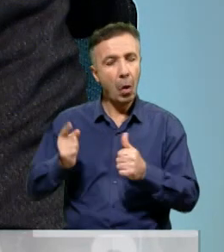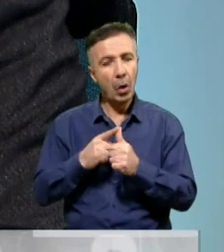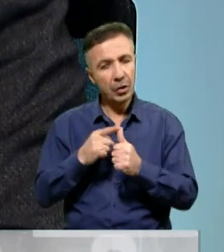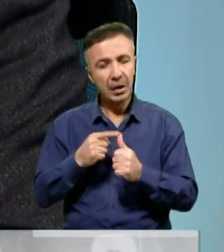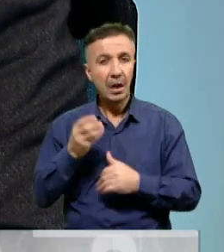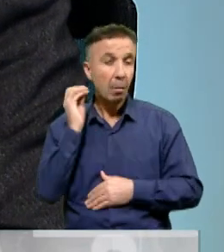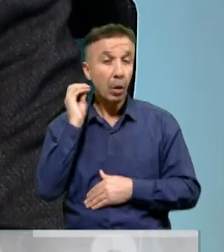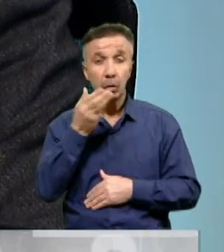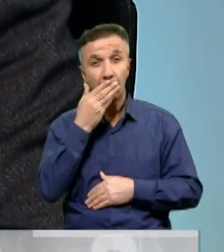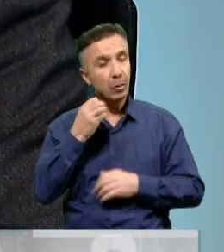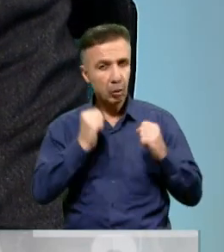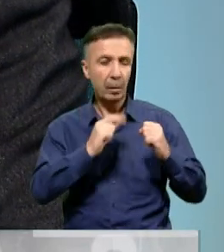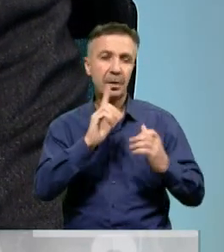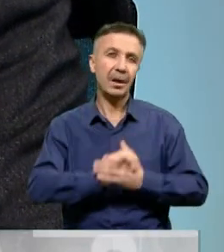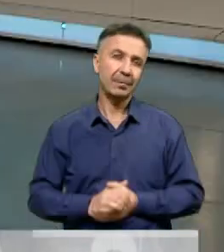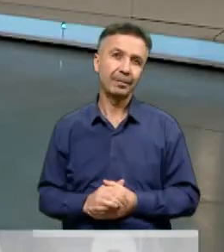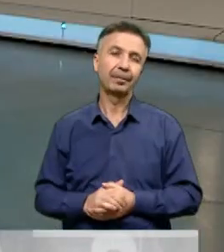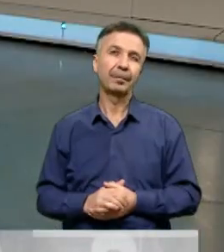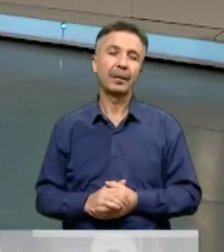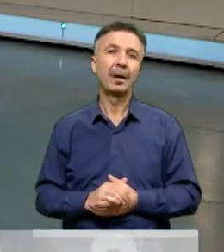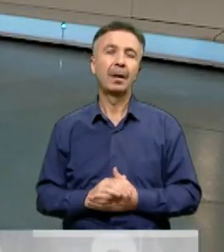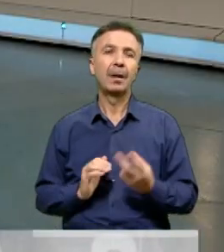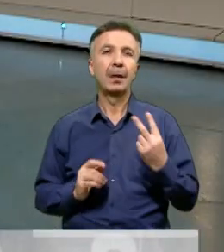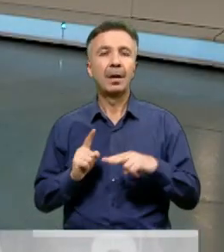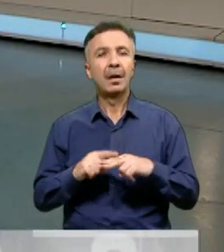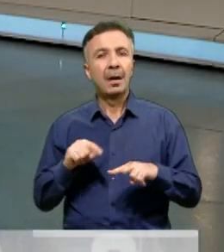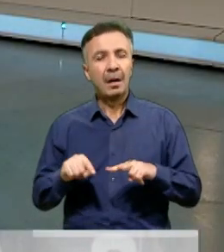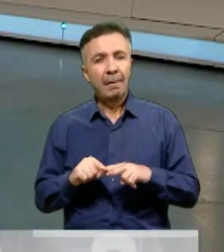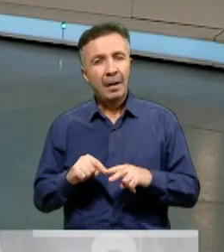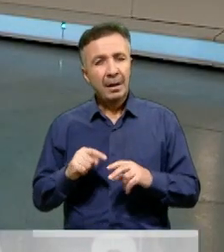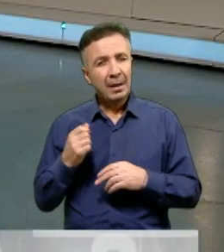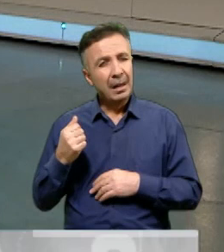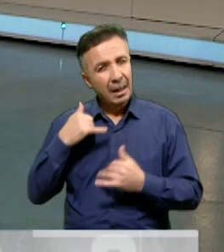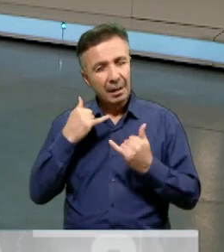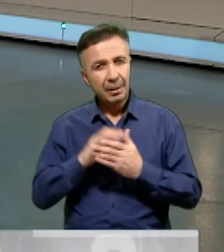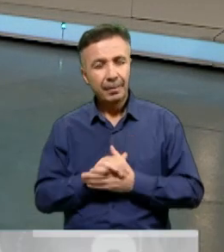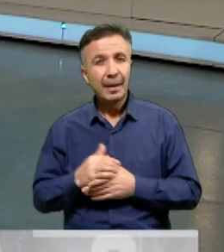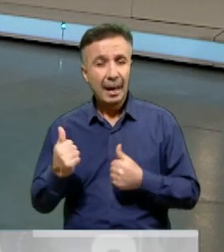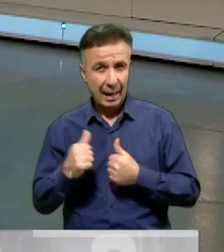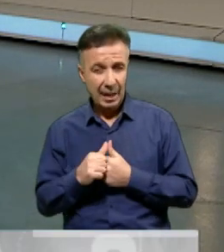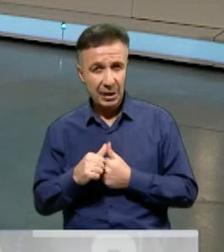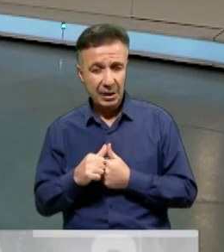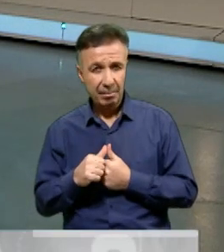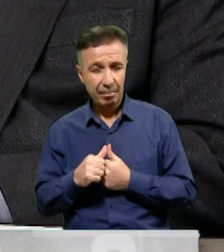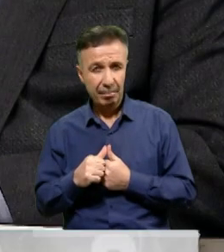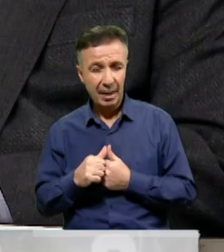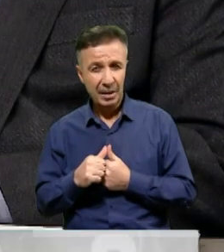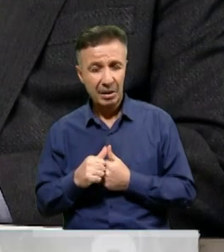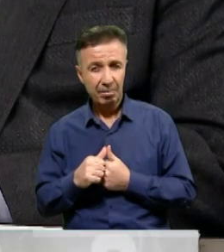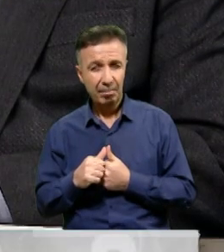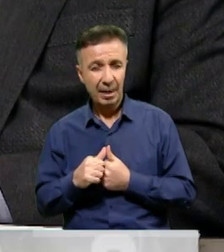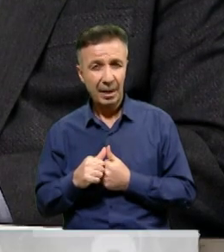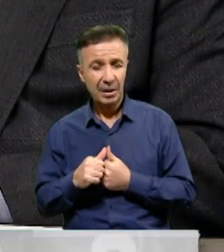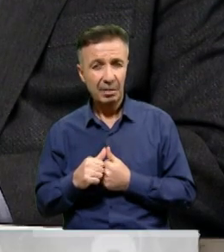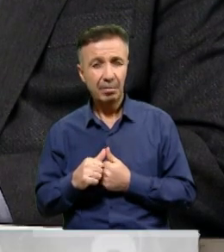getirelim. Aynen öyle. Şimdi evet. Van'dan arayan izleyicimiz Bedriye Hanım'ın bir diğer sorusu daha vardı. Eşim ondan aldığım paraları hayır hasenat